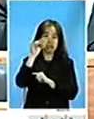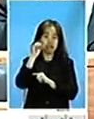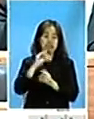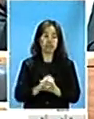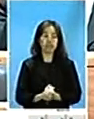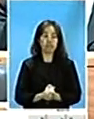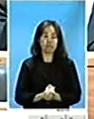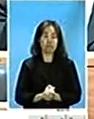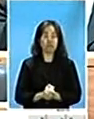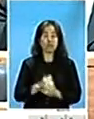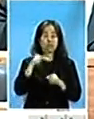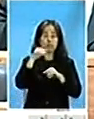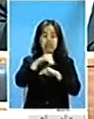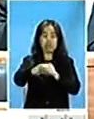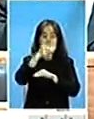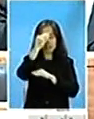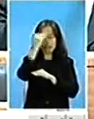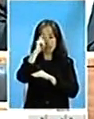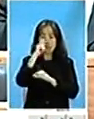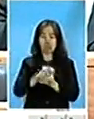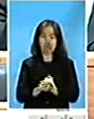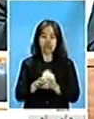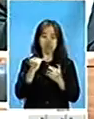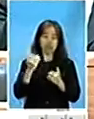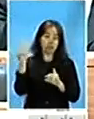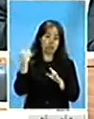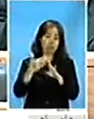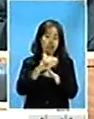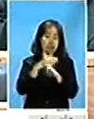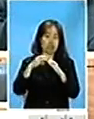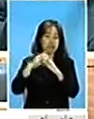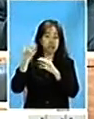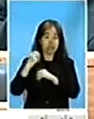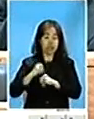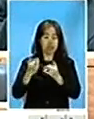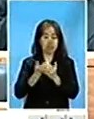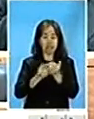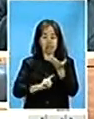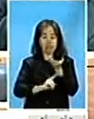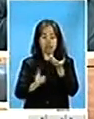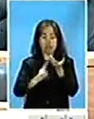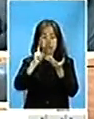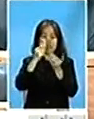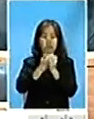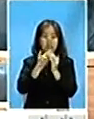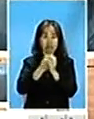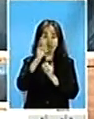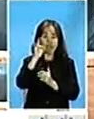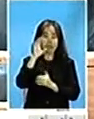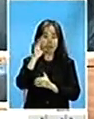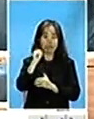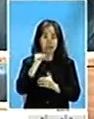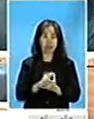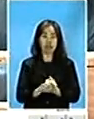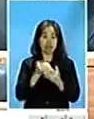50% มันจะไม่ลดลงได้ยังไงครับในเมื่อตอนสมัยประชาธิปัตย์กิโลกรัมละเฉลี่ยแล้ว140บา